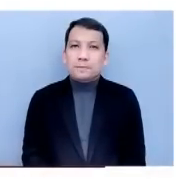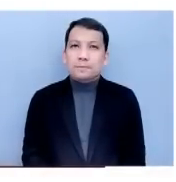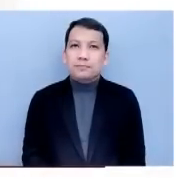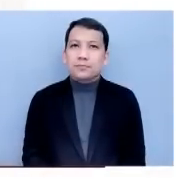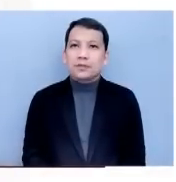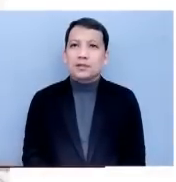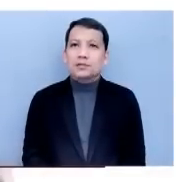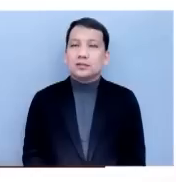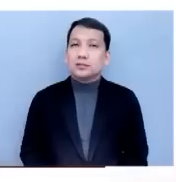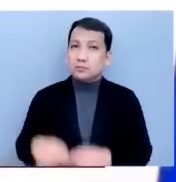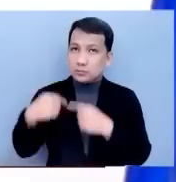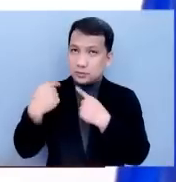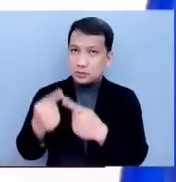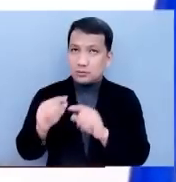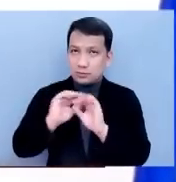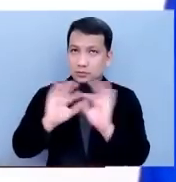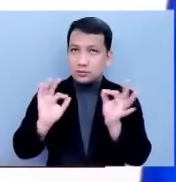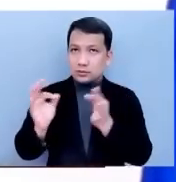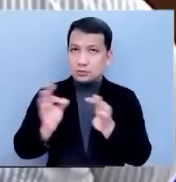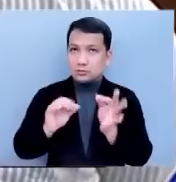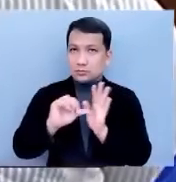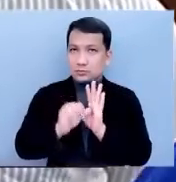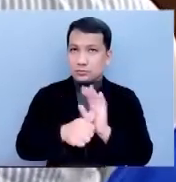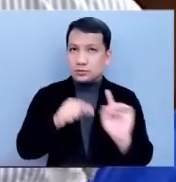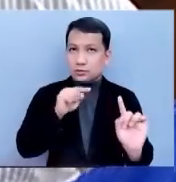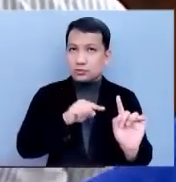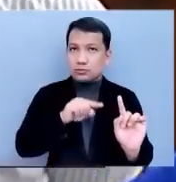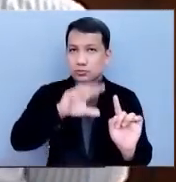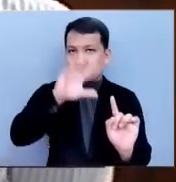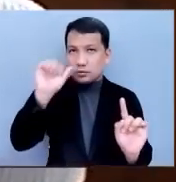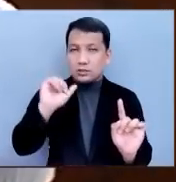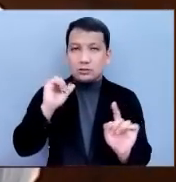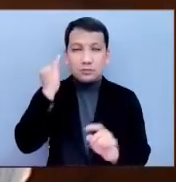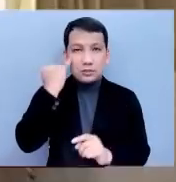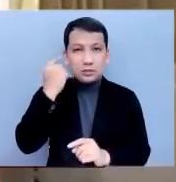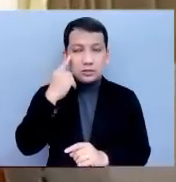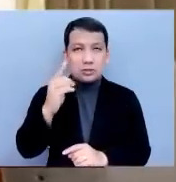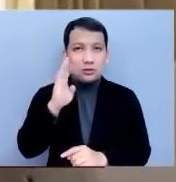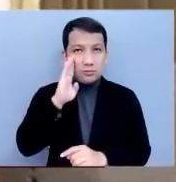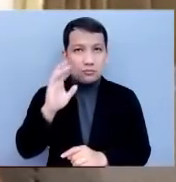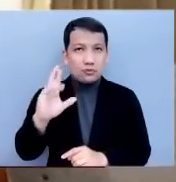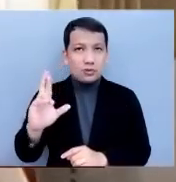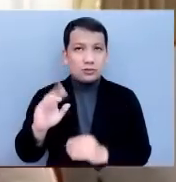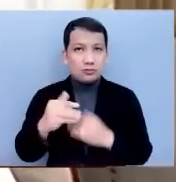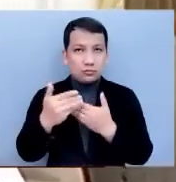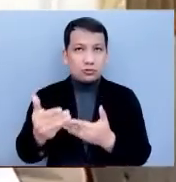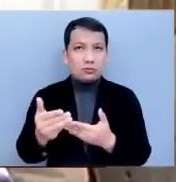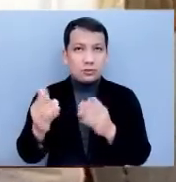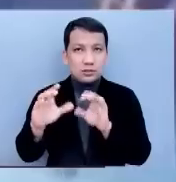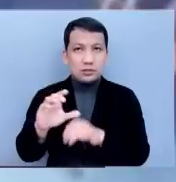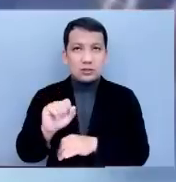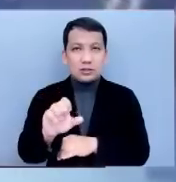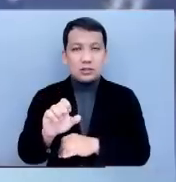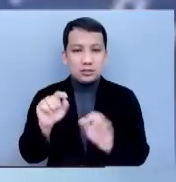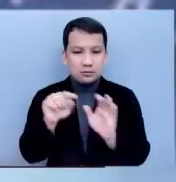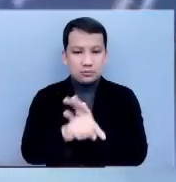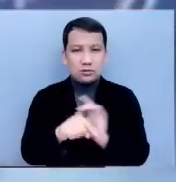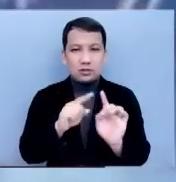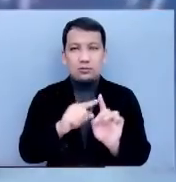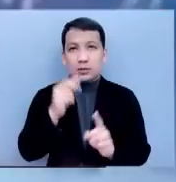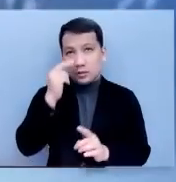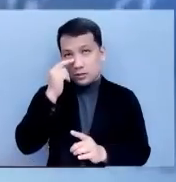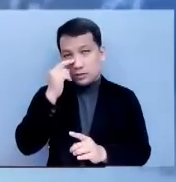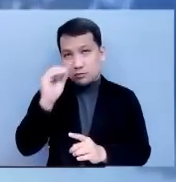Simula pa lang, malinaw na ininidiin na sila ni Justice Secretary Boying Remulla sa kasong pagpatay kay Negros